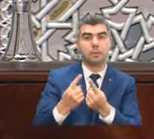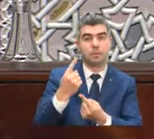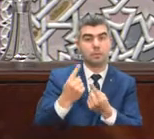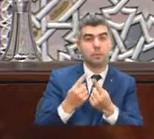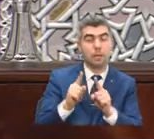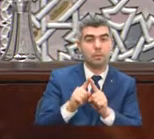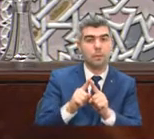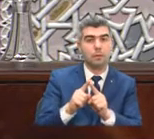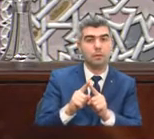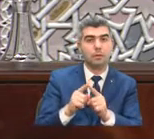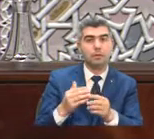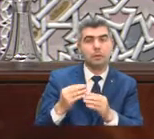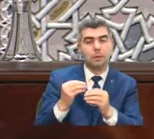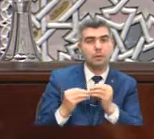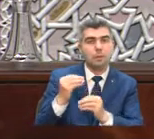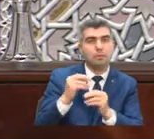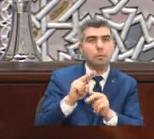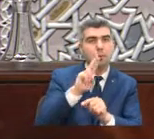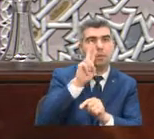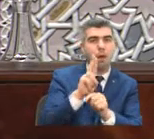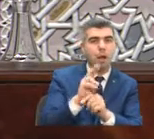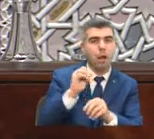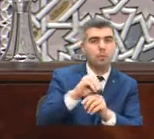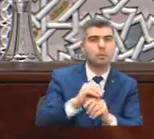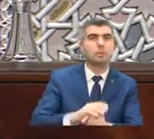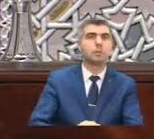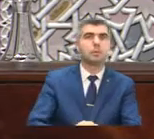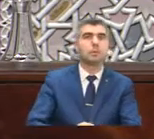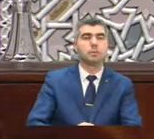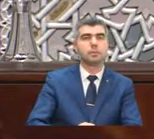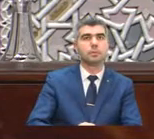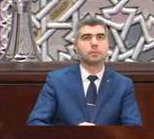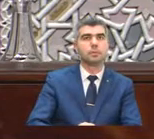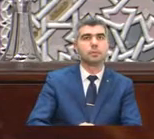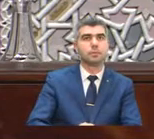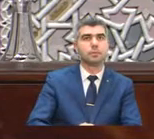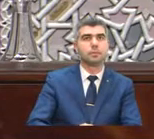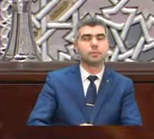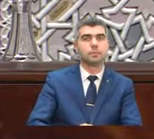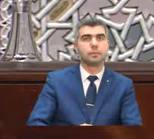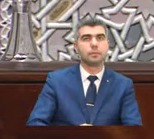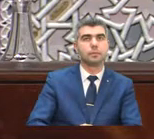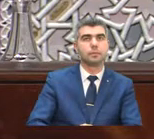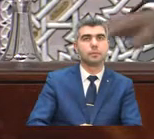تعقيب إضافي من فريق العدالة والتنمية، تفضل تفضل